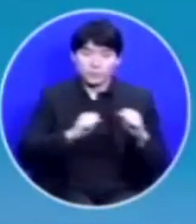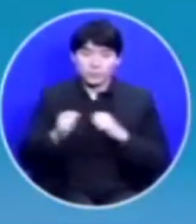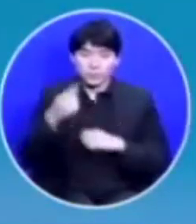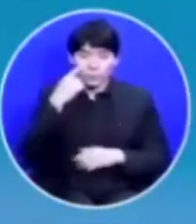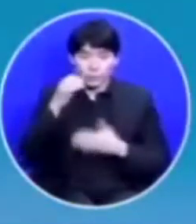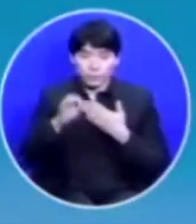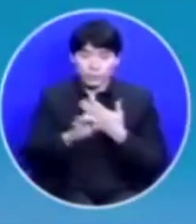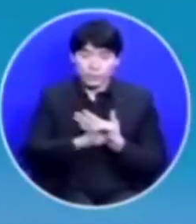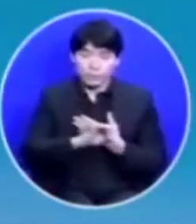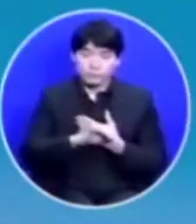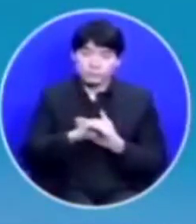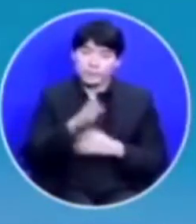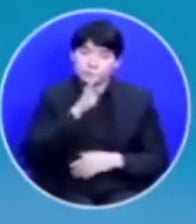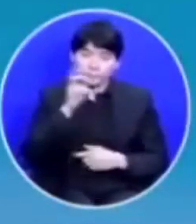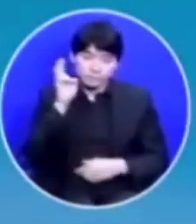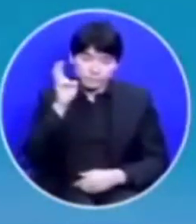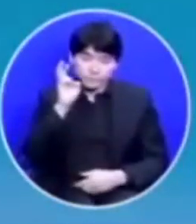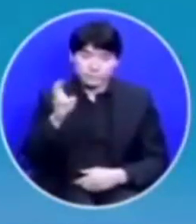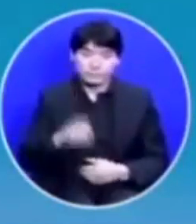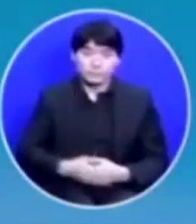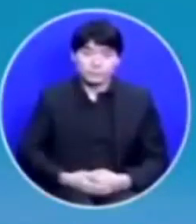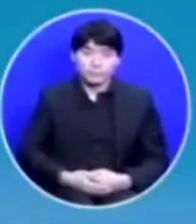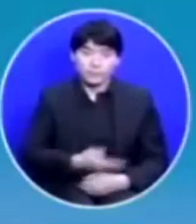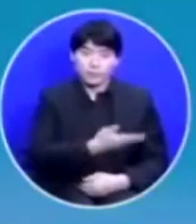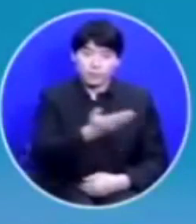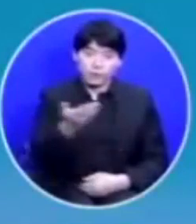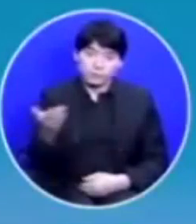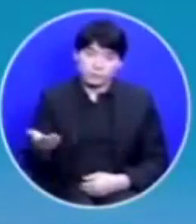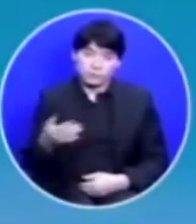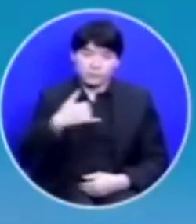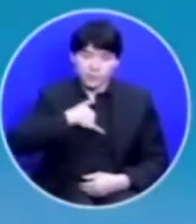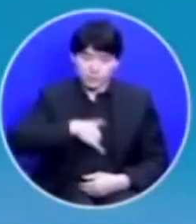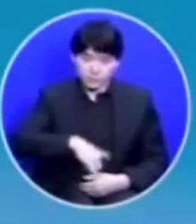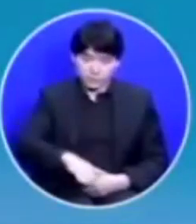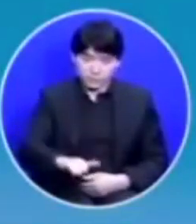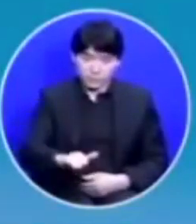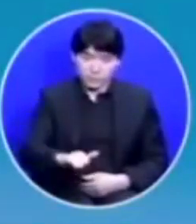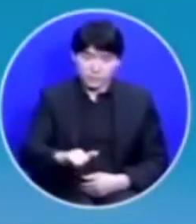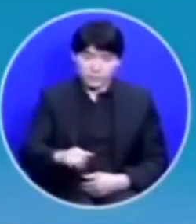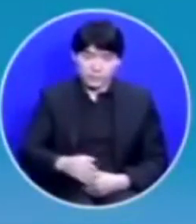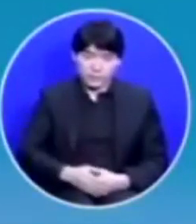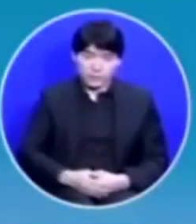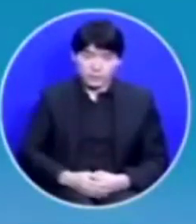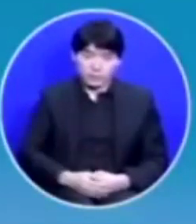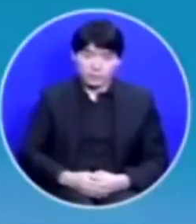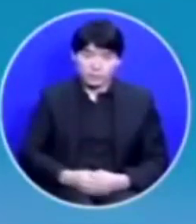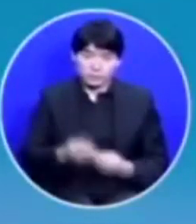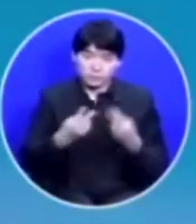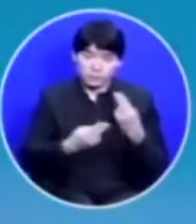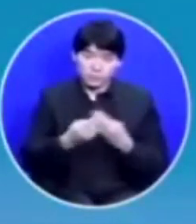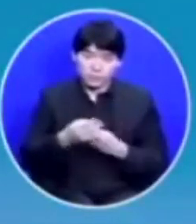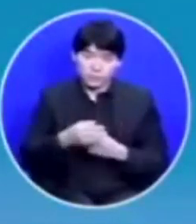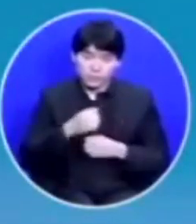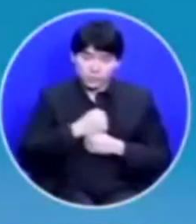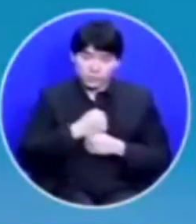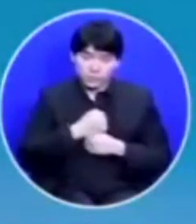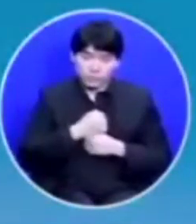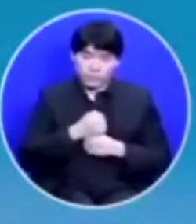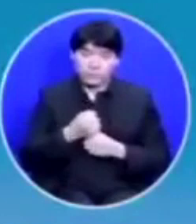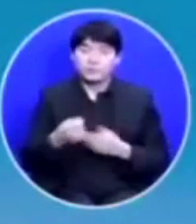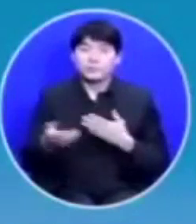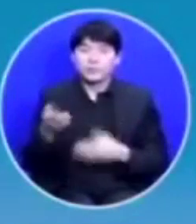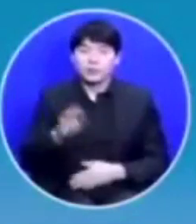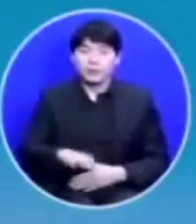2도 있는 이야기이기도 합니다 자 여러분 여러분의 자녀들은 이렇게 비유 하기가 좀 조심스럽습니다 만 개 같에요